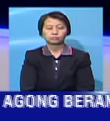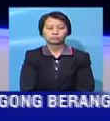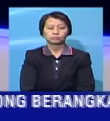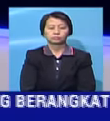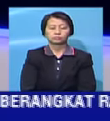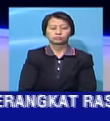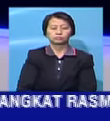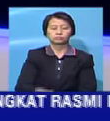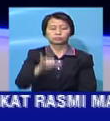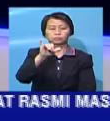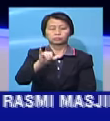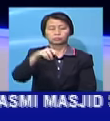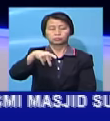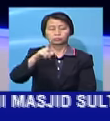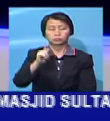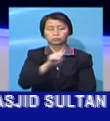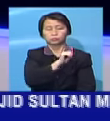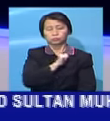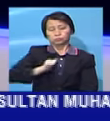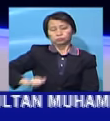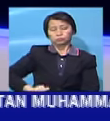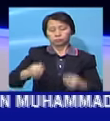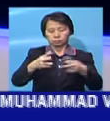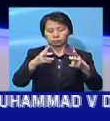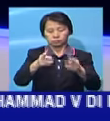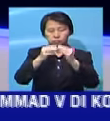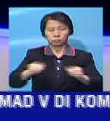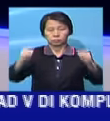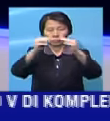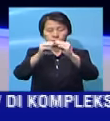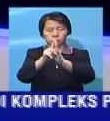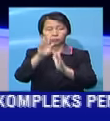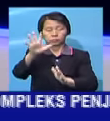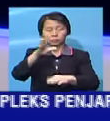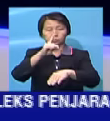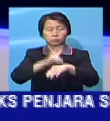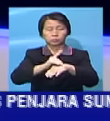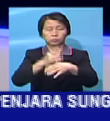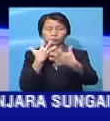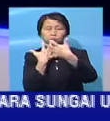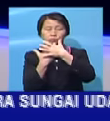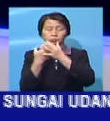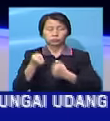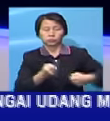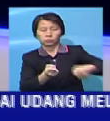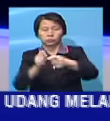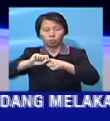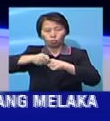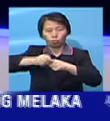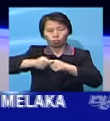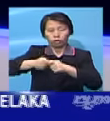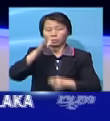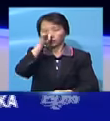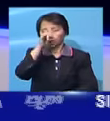yang di-pertuan agong Sultan Mohamad kelima merasmikan Masjid Sultan Mohamad kelima di Kompleks penjara Sungai Udang Melaka